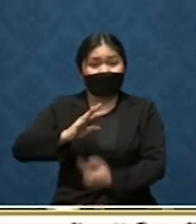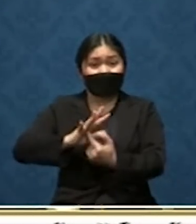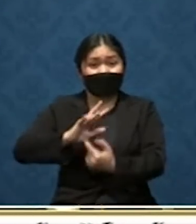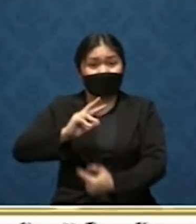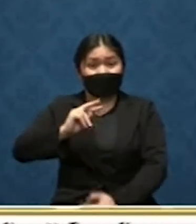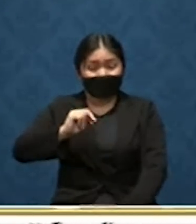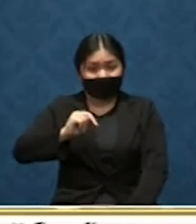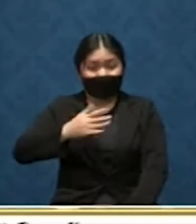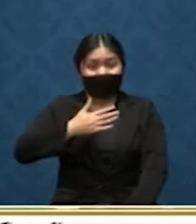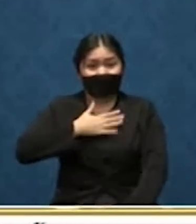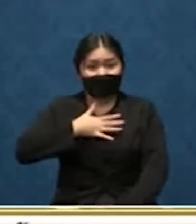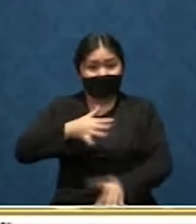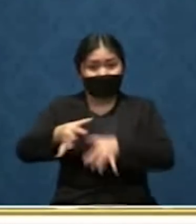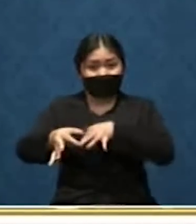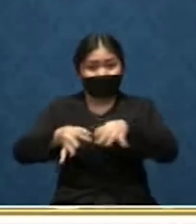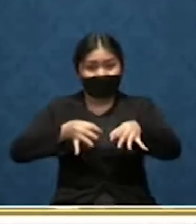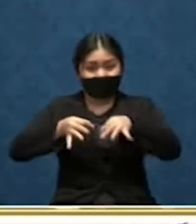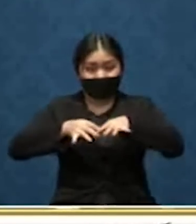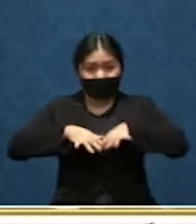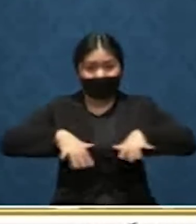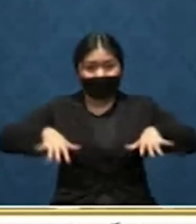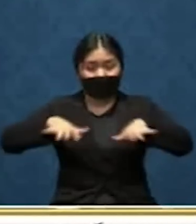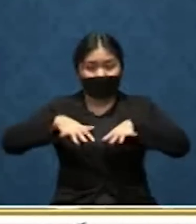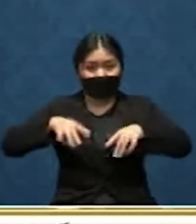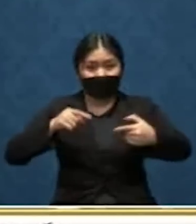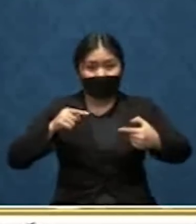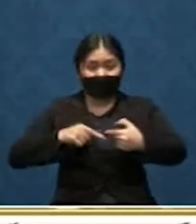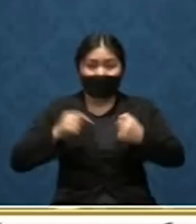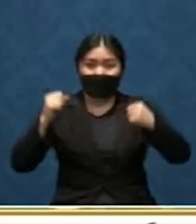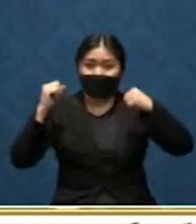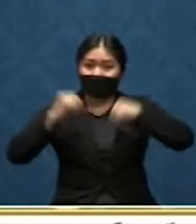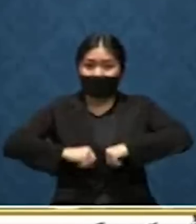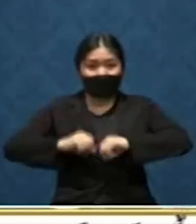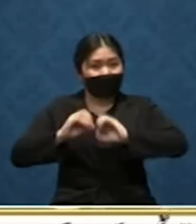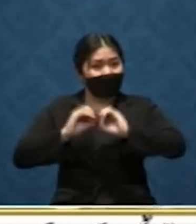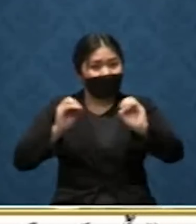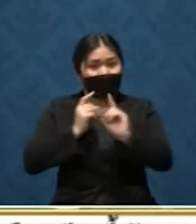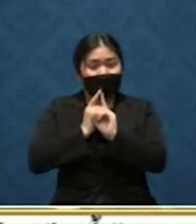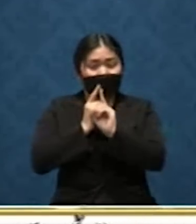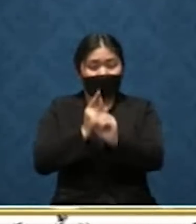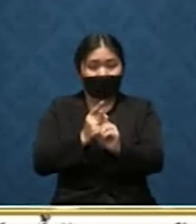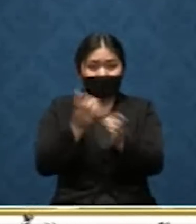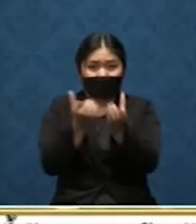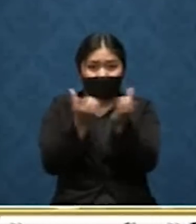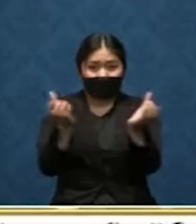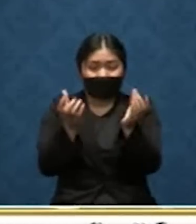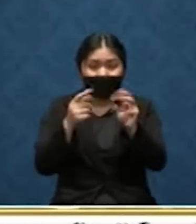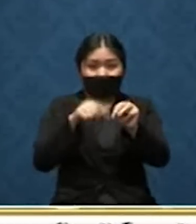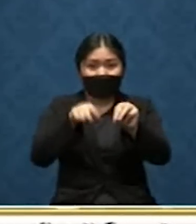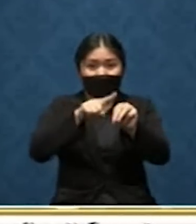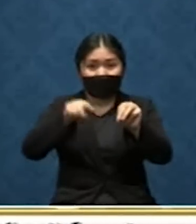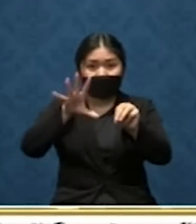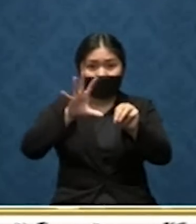ี้นะครับ ขออภิปลายทั่วไป โดยไม่มีการลงมติตามรฐมนูนมาตรา 152